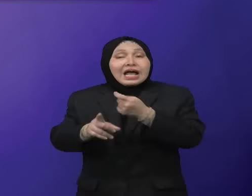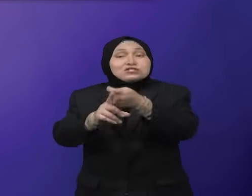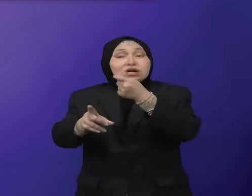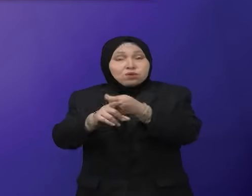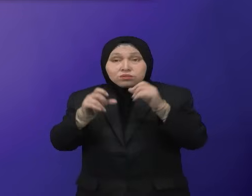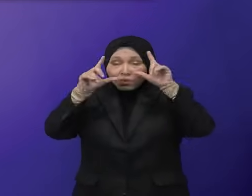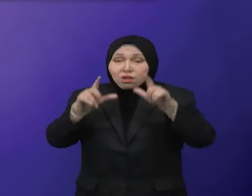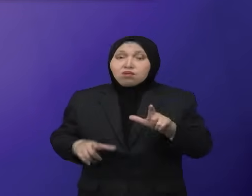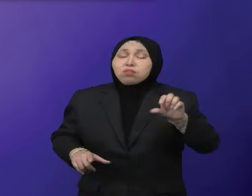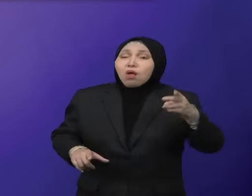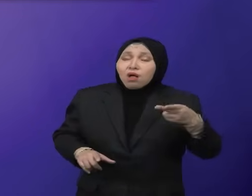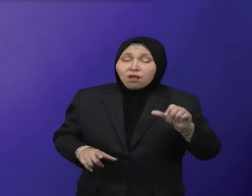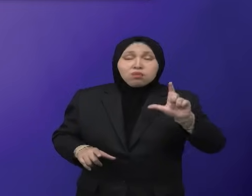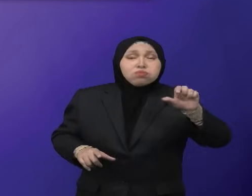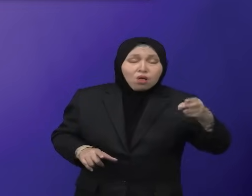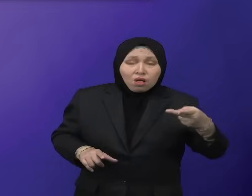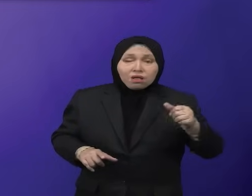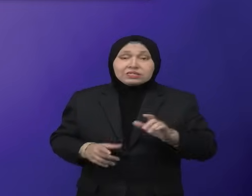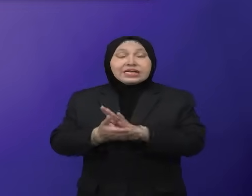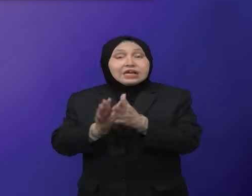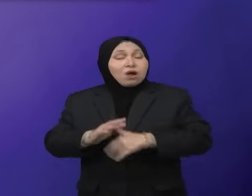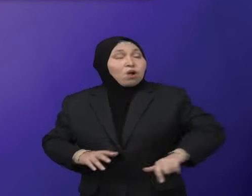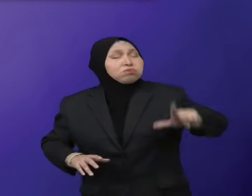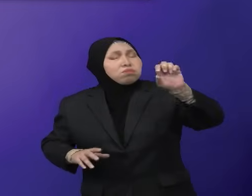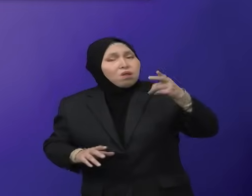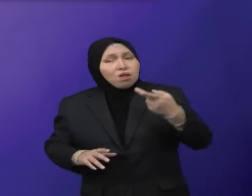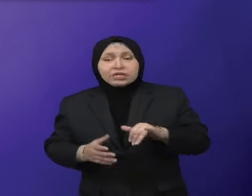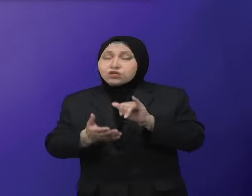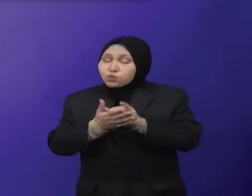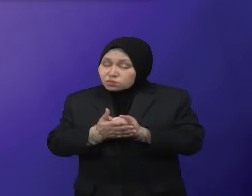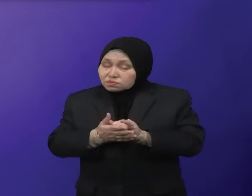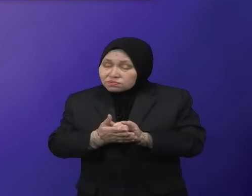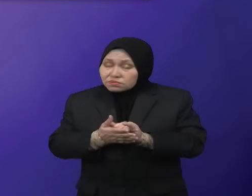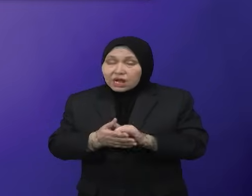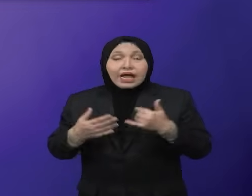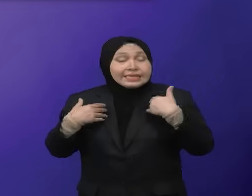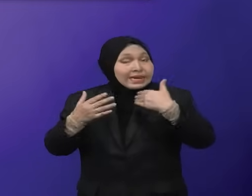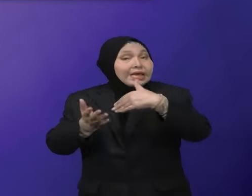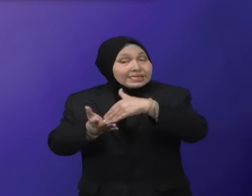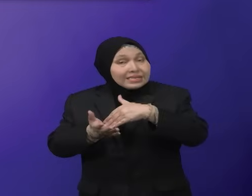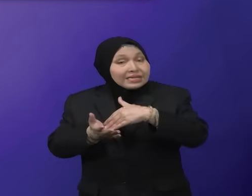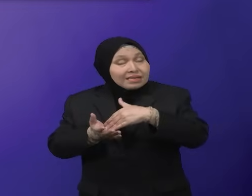yang terkejut. Allah, Allah. Jadi bila Allah tu ada lagi